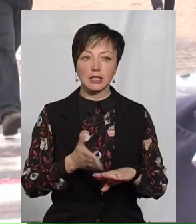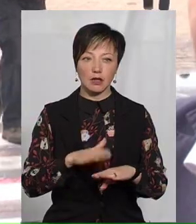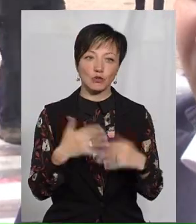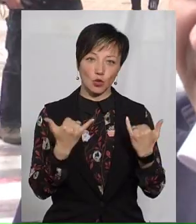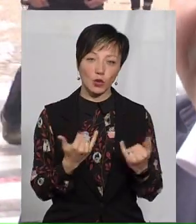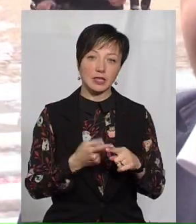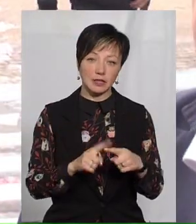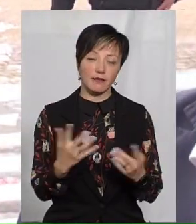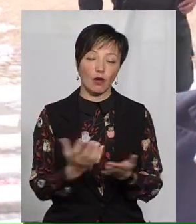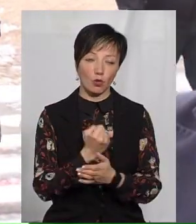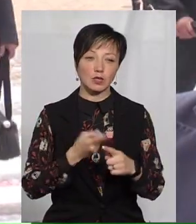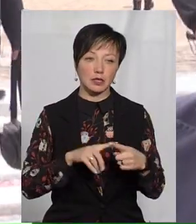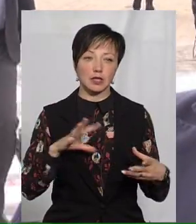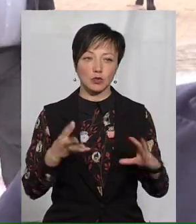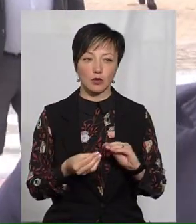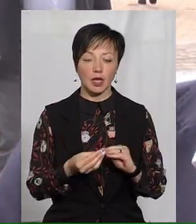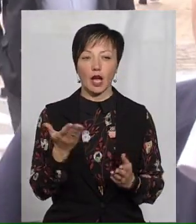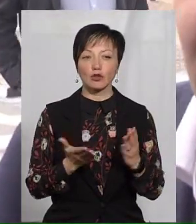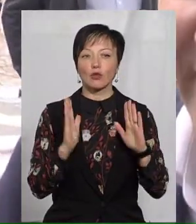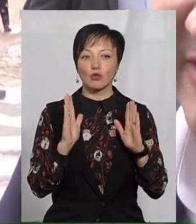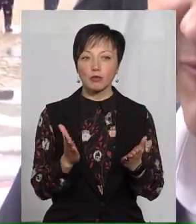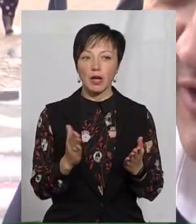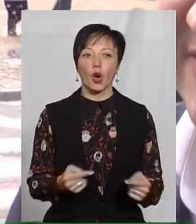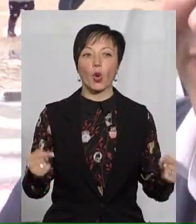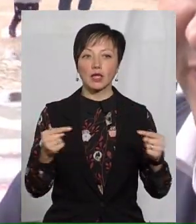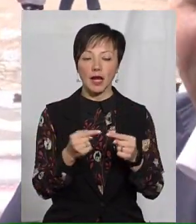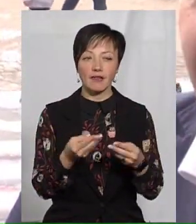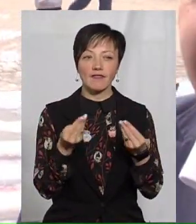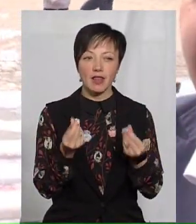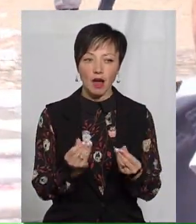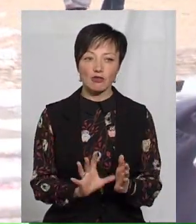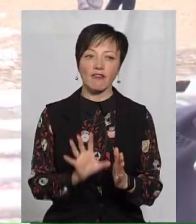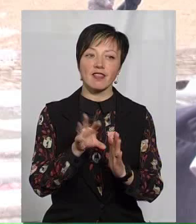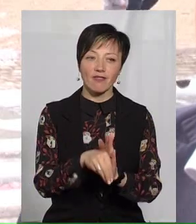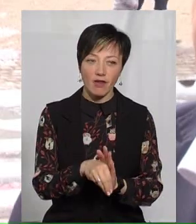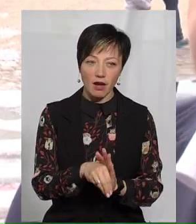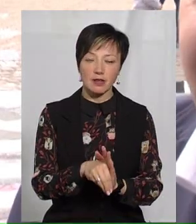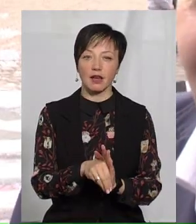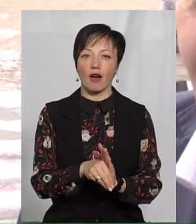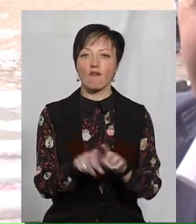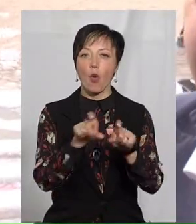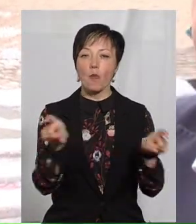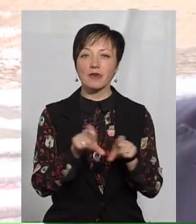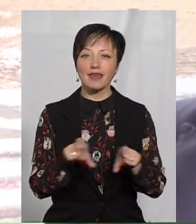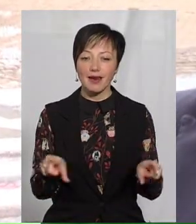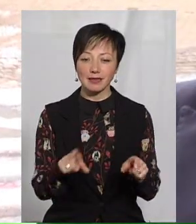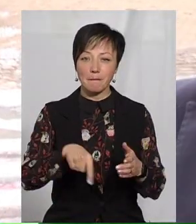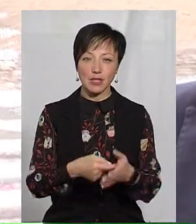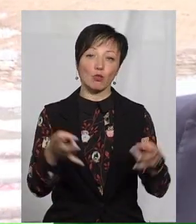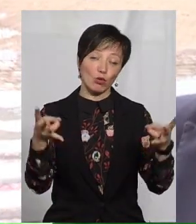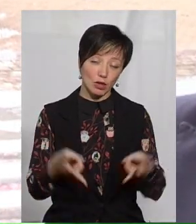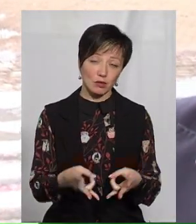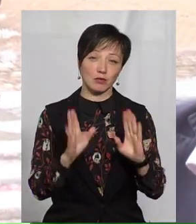сьогодні це вдалося, і це вже результат. Якщо це буде мати конкретні фінансові вливання в ті об'єкти інфраструктури, які місту потрібні,